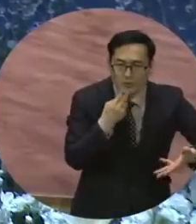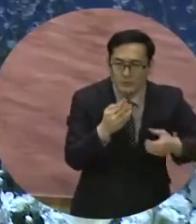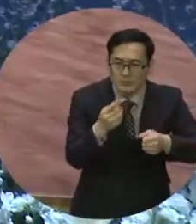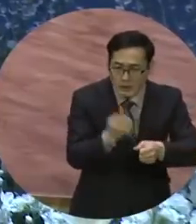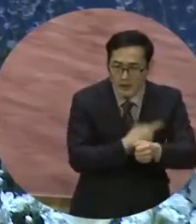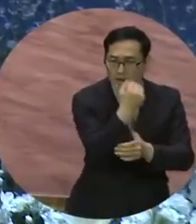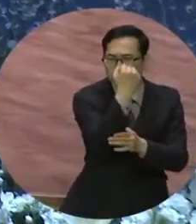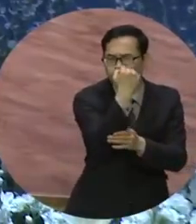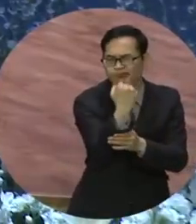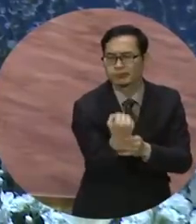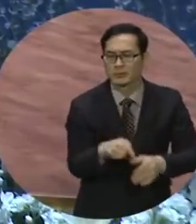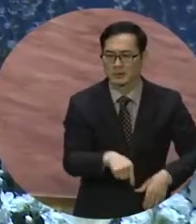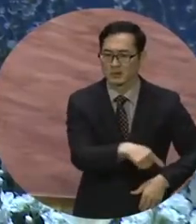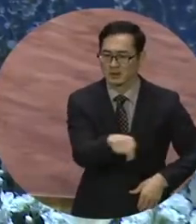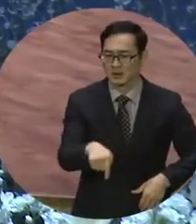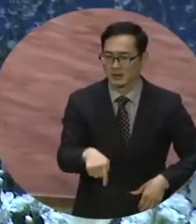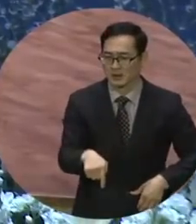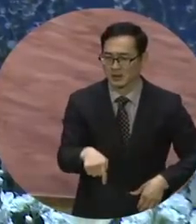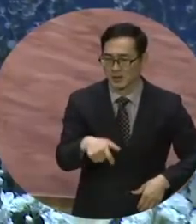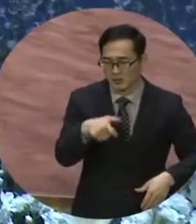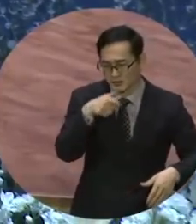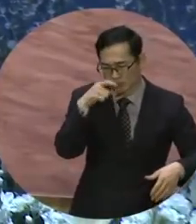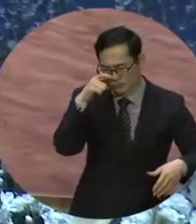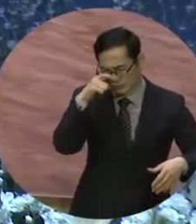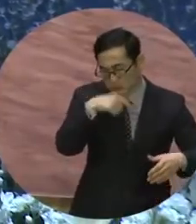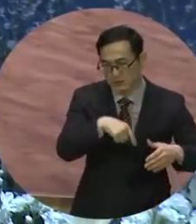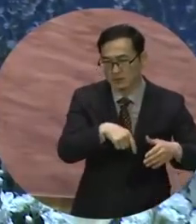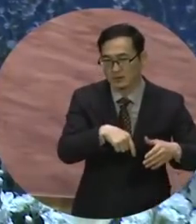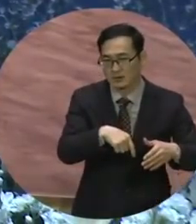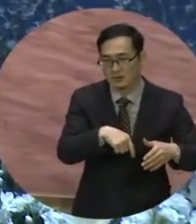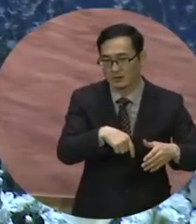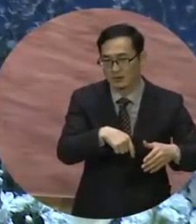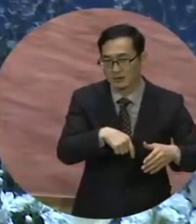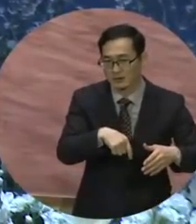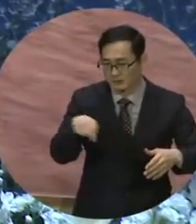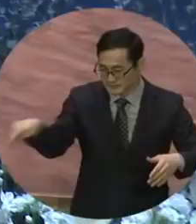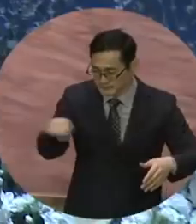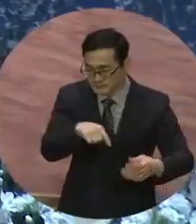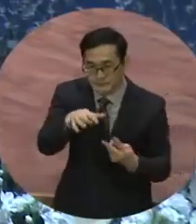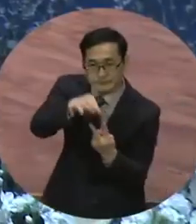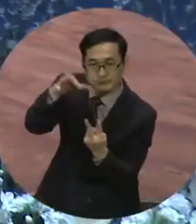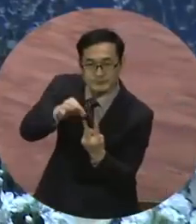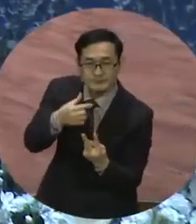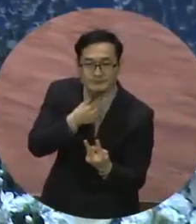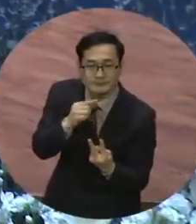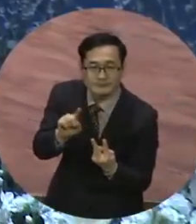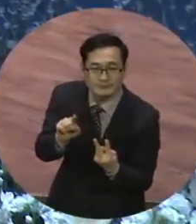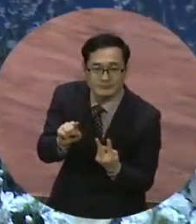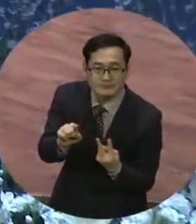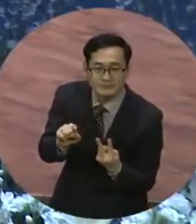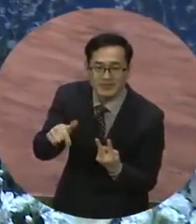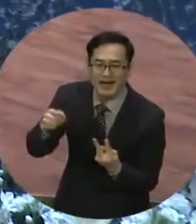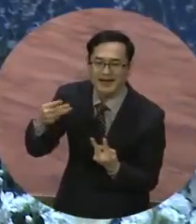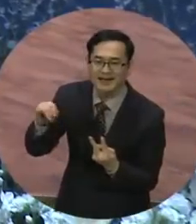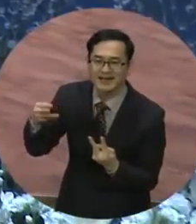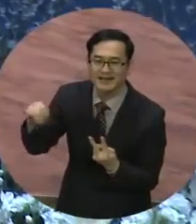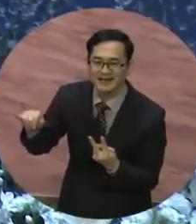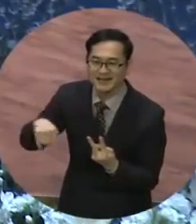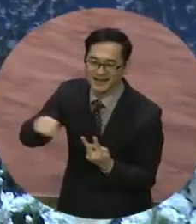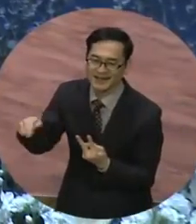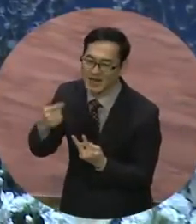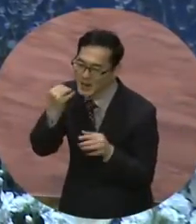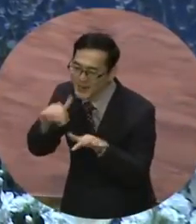성도 여러분 영적으로 갈릴리 바다 되시기 바랍니다. 내가 은혜를 받으면 다른 사람에